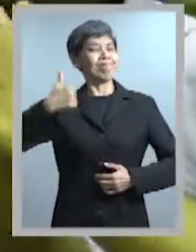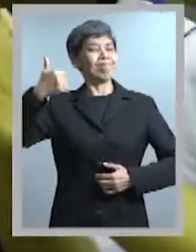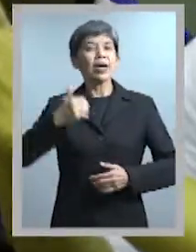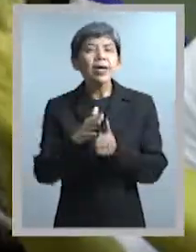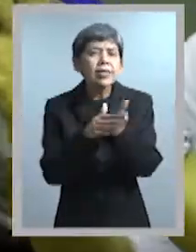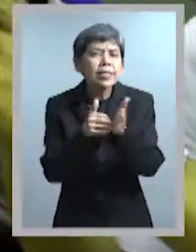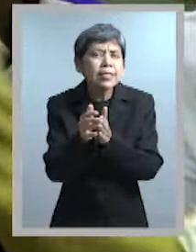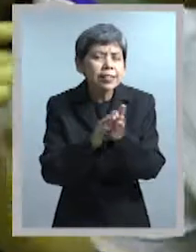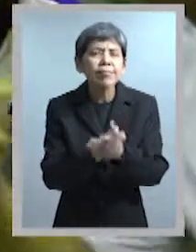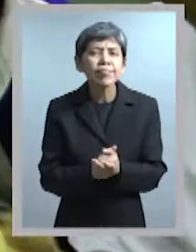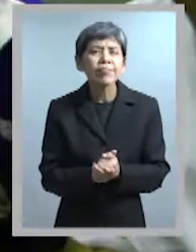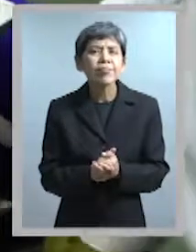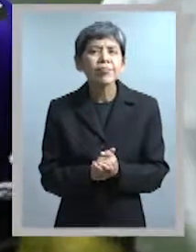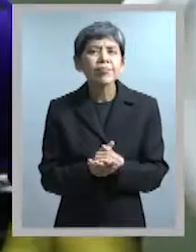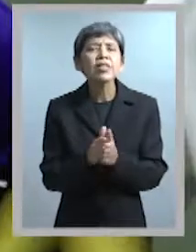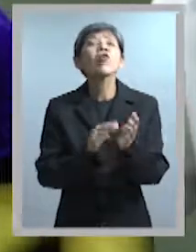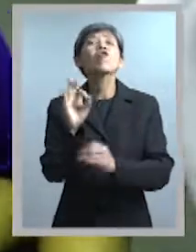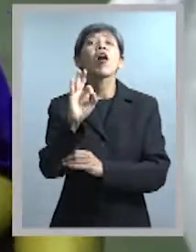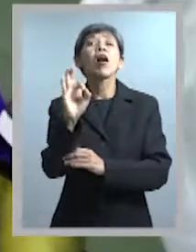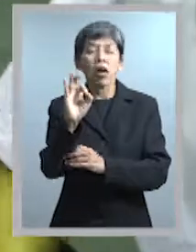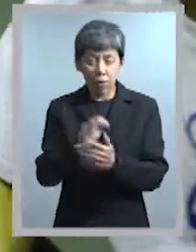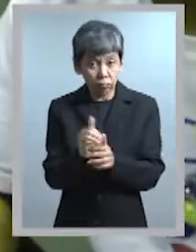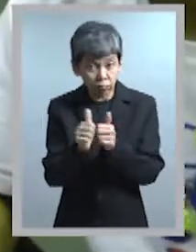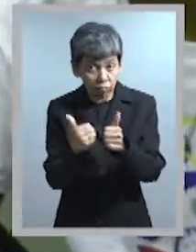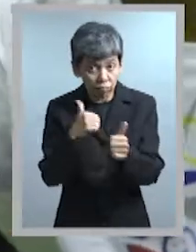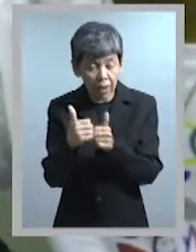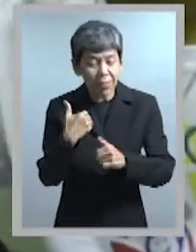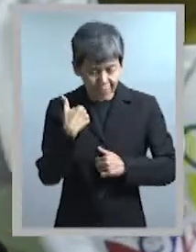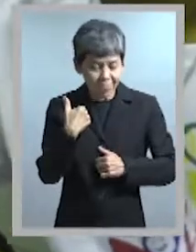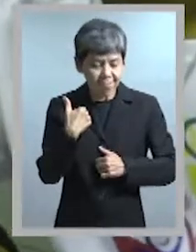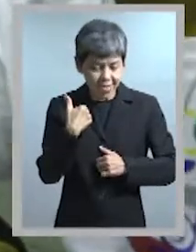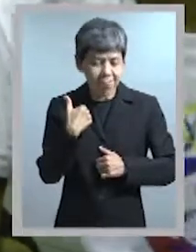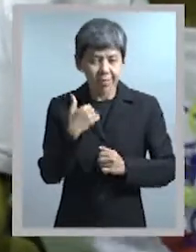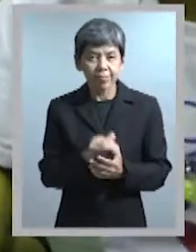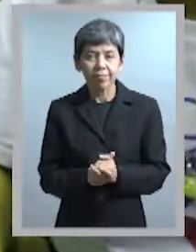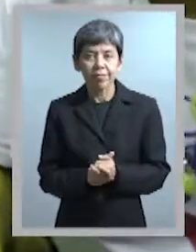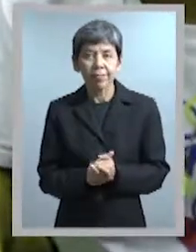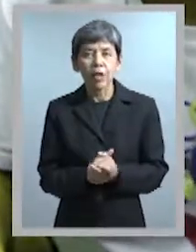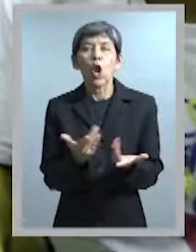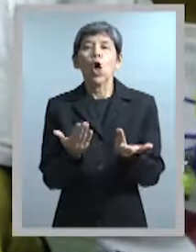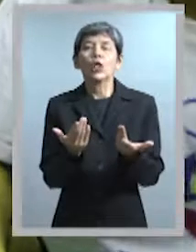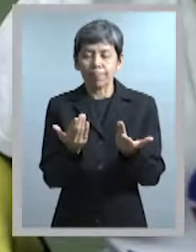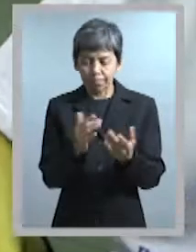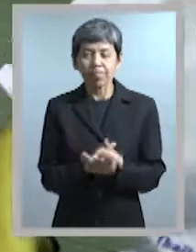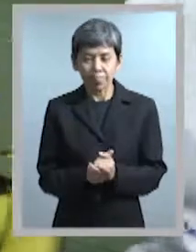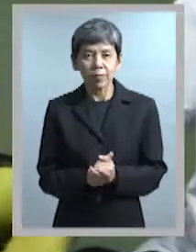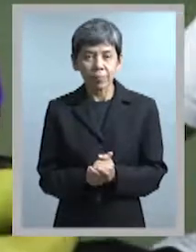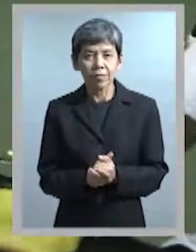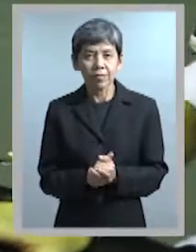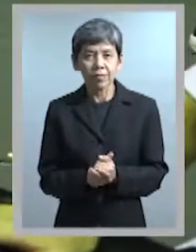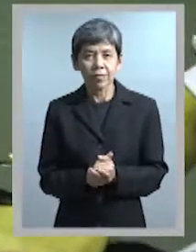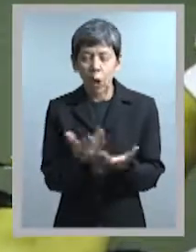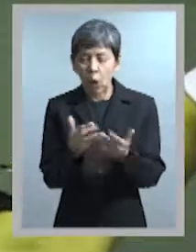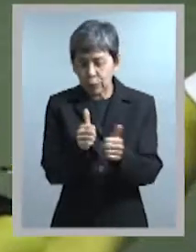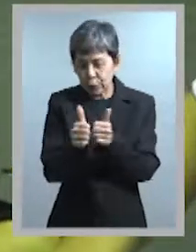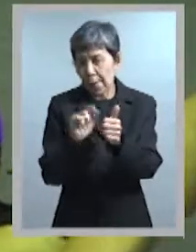ครับผมชนะหรอสีอะไรสวัสดีครับ ผม สีฟ้าเดี๋ยวมีแข่งอีกไหม มีครับผม รอบที่หนึ่งม ีอ๋อคือรอชิง ครับผมรอบ